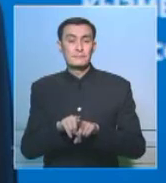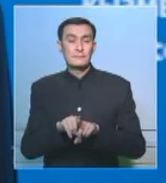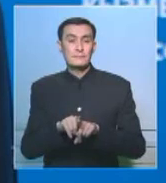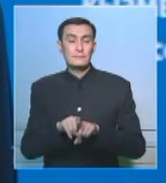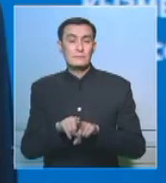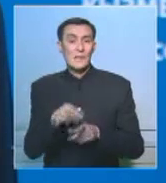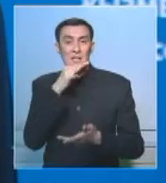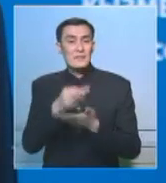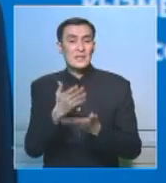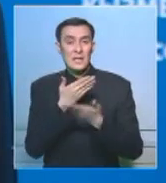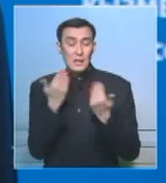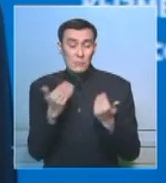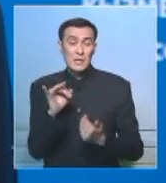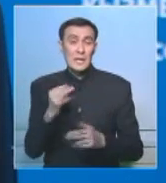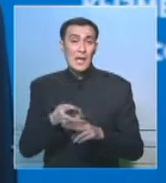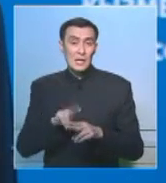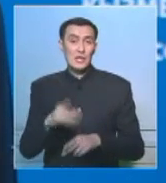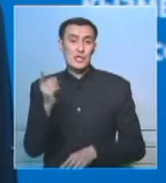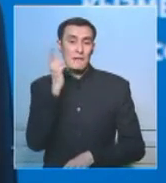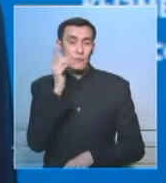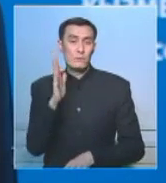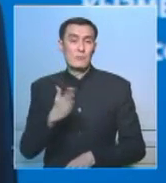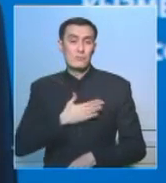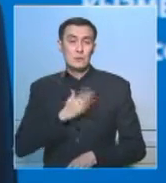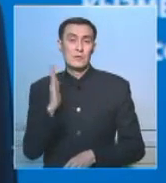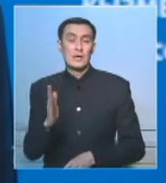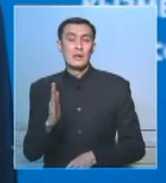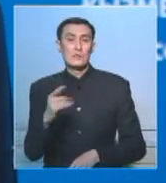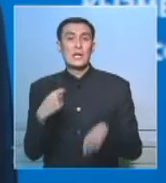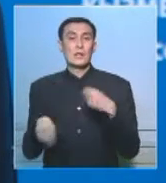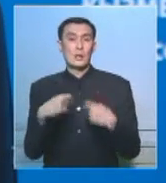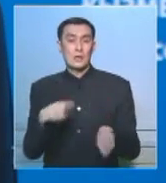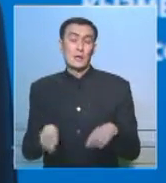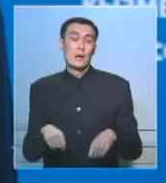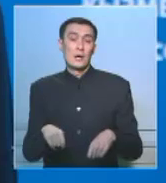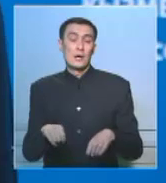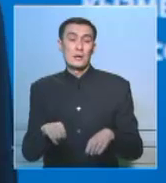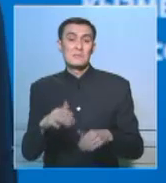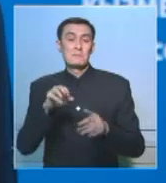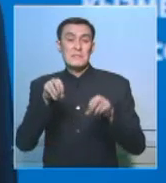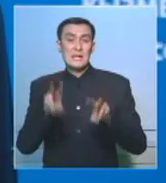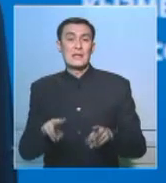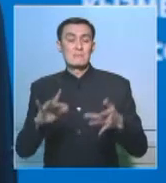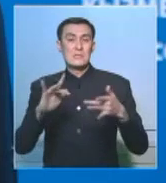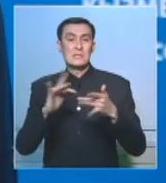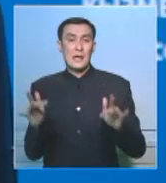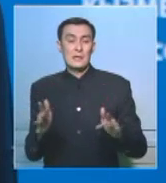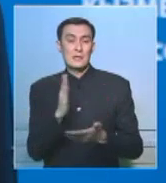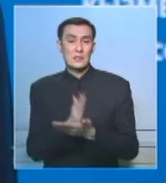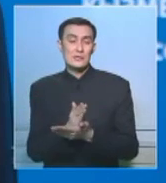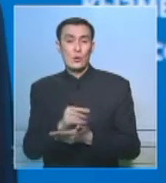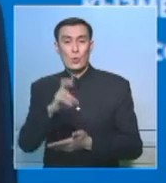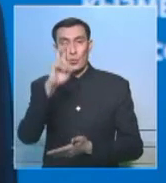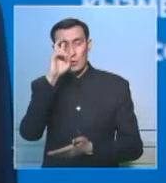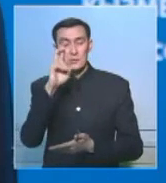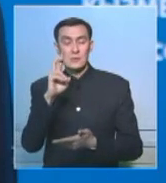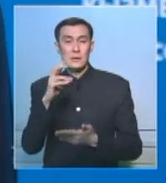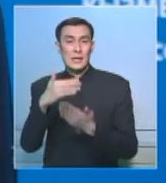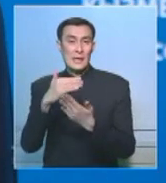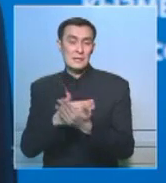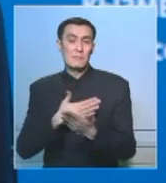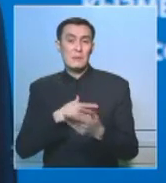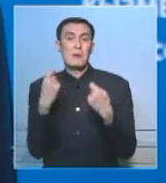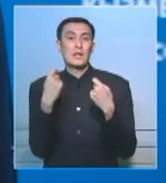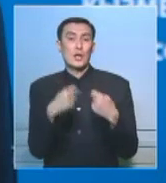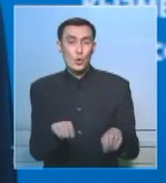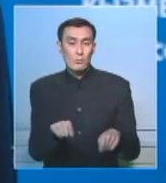не отозвались, поэтому этот телефон будет выставлен на торги. У нас есть такой сайт специально. Госреестр КИЗ, мы на нем